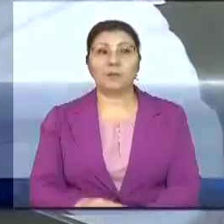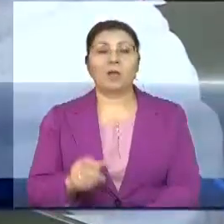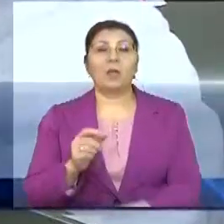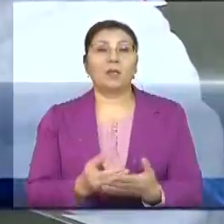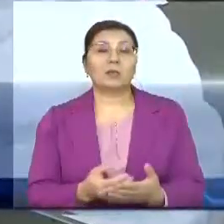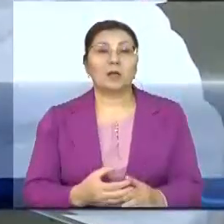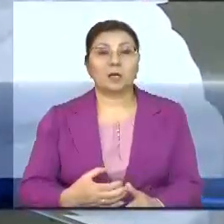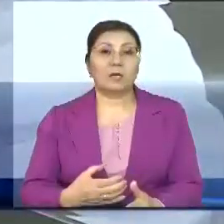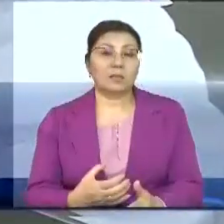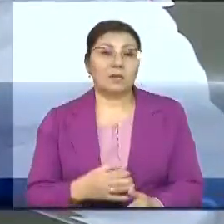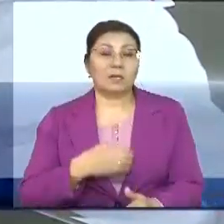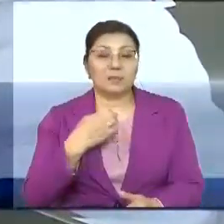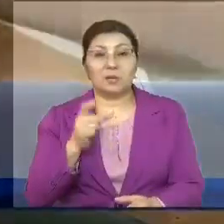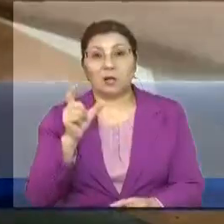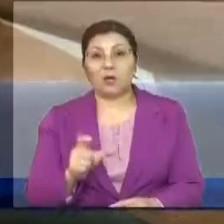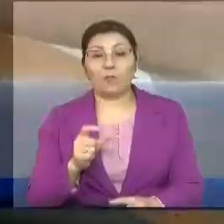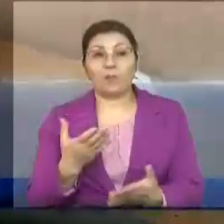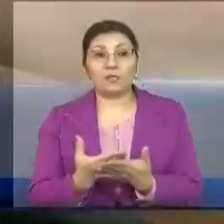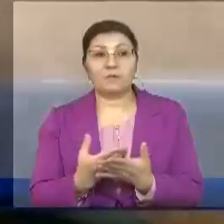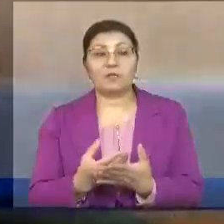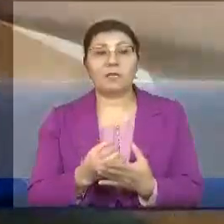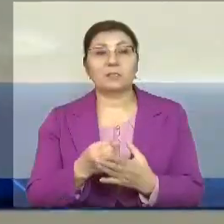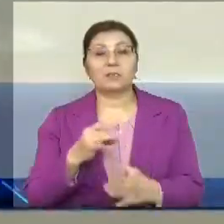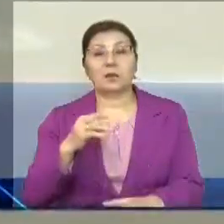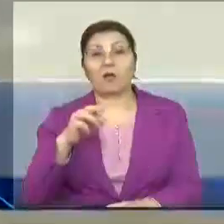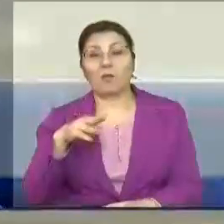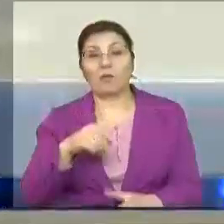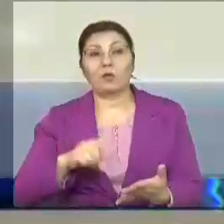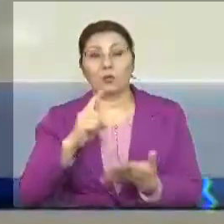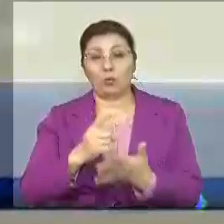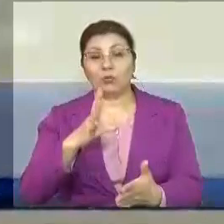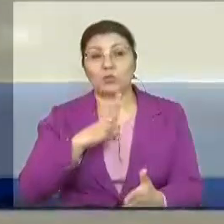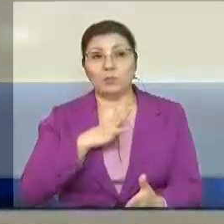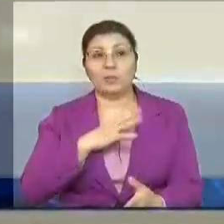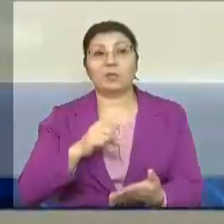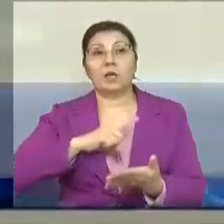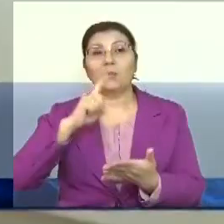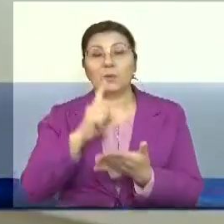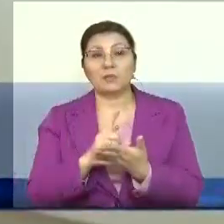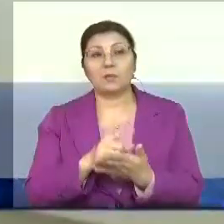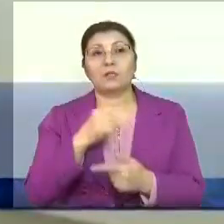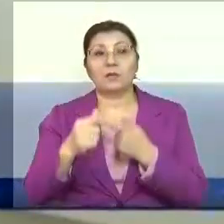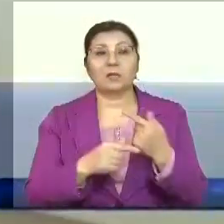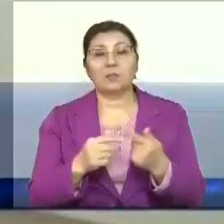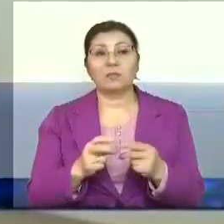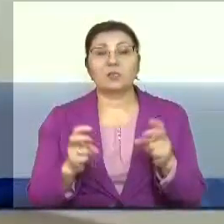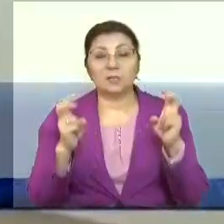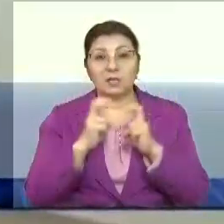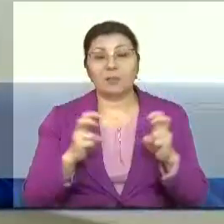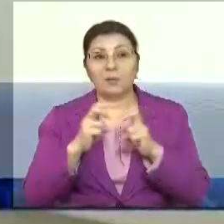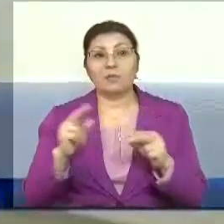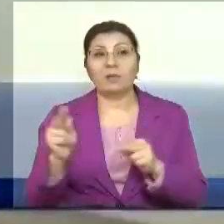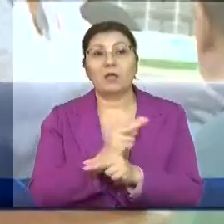статус застрахованный и прикрепленный за медицинской организацией должен быть обязательно. Причиной тому послужило дальнейшее обследование и